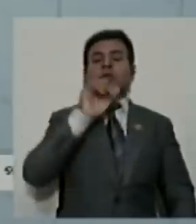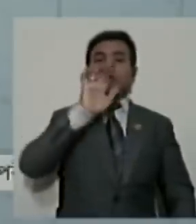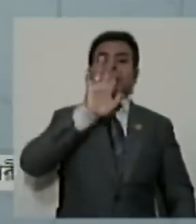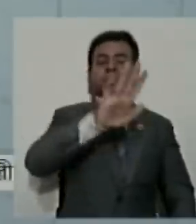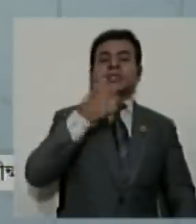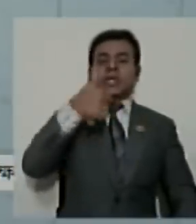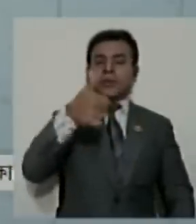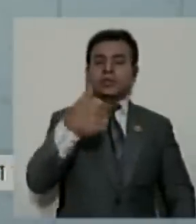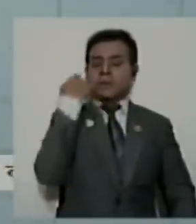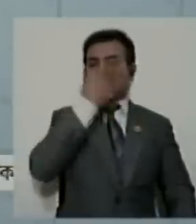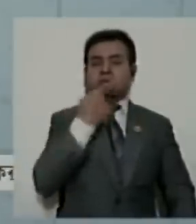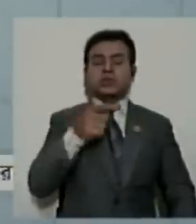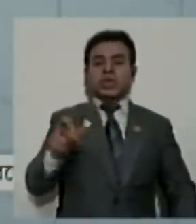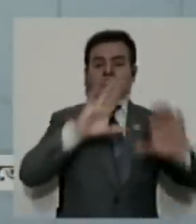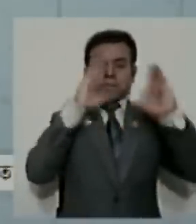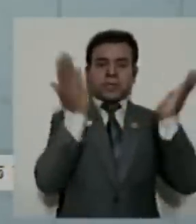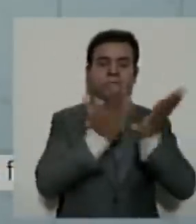92-21 এপ্রিলে।